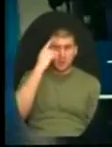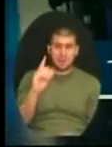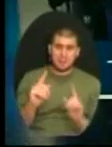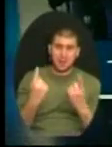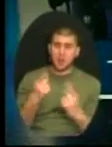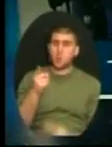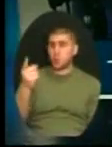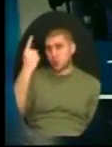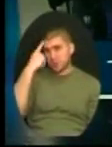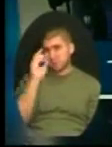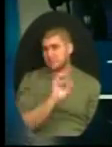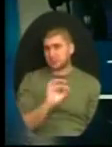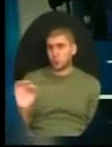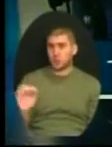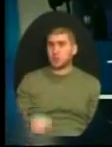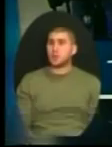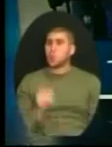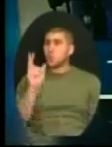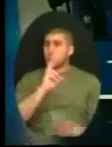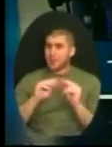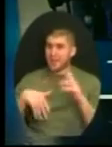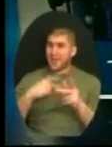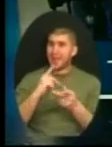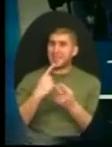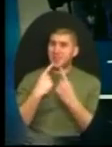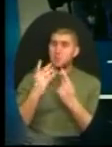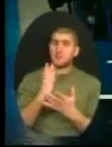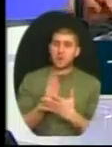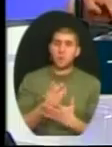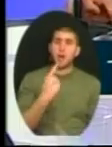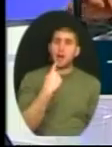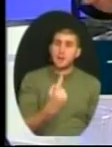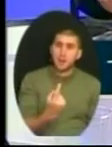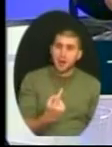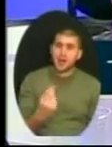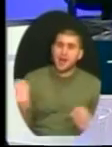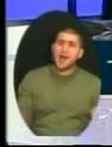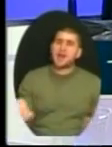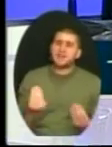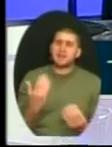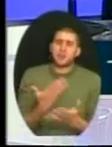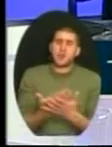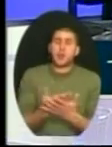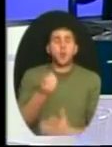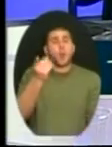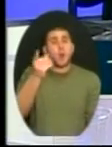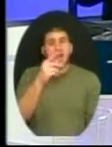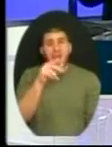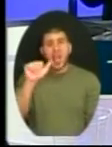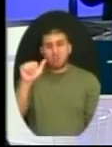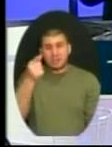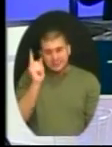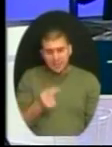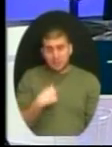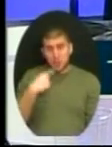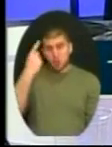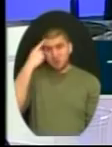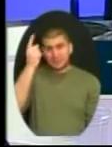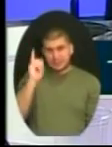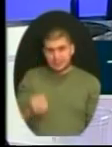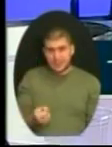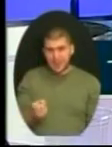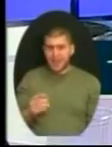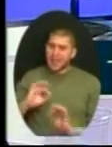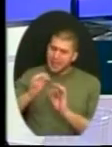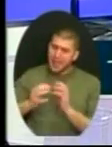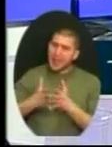הזה, הוא יודע טוב מאוד, הוא דיבר אחרי הדיונים, הוא מכיר כל עוד. והדברים ידברו. הוא צריך, אבל, ואני חושב שצריך